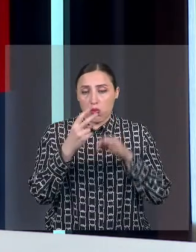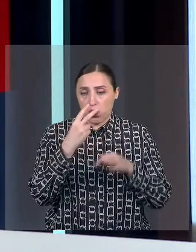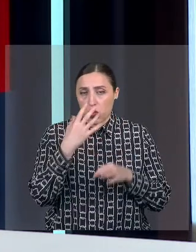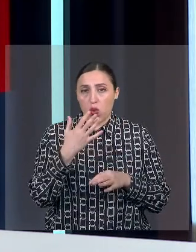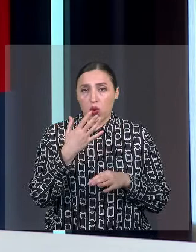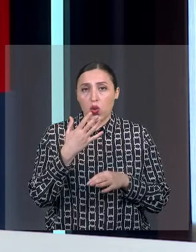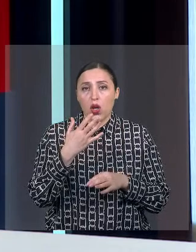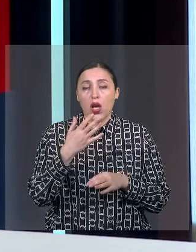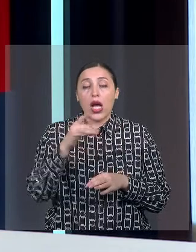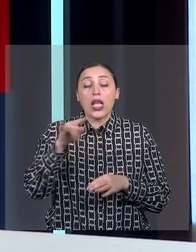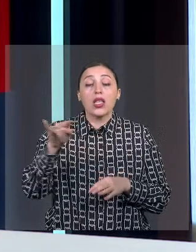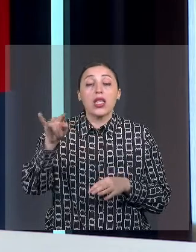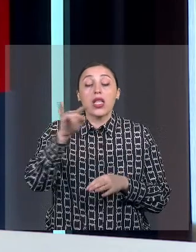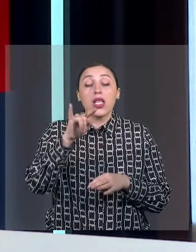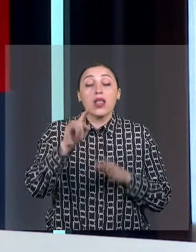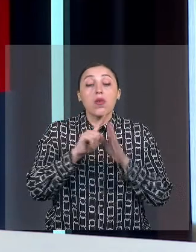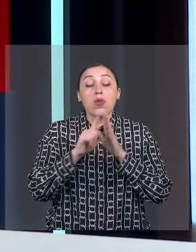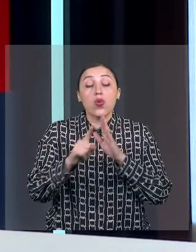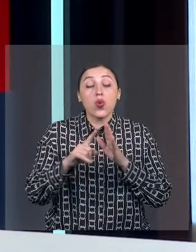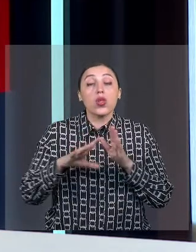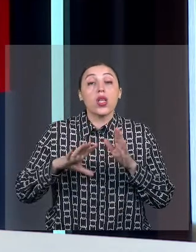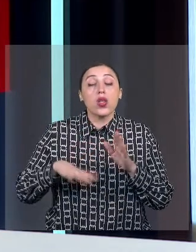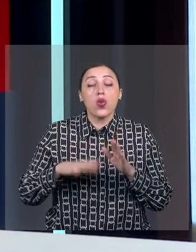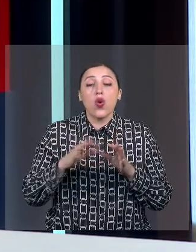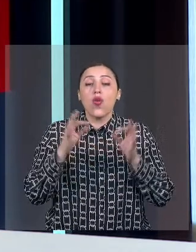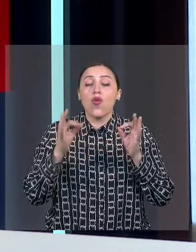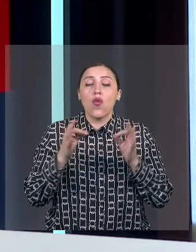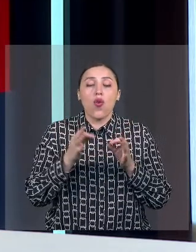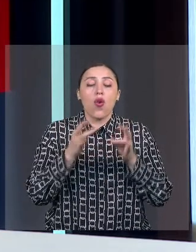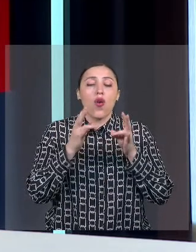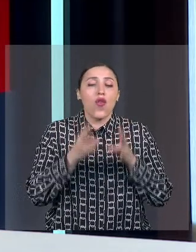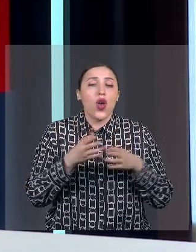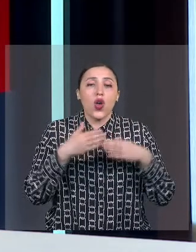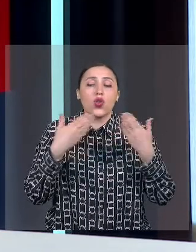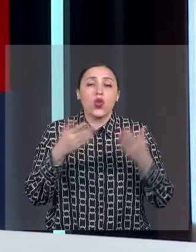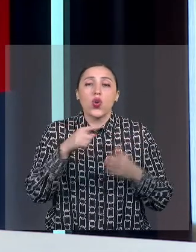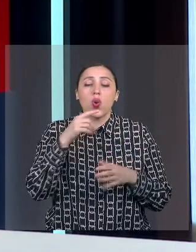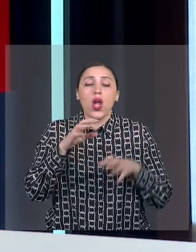է, որ ենթադրյալ հարձակումից հետո որևէ վնաս Պուտինի